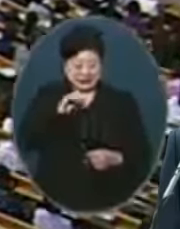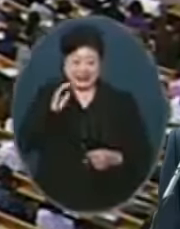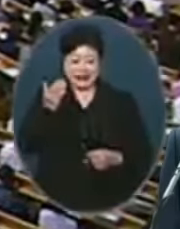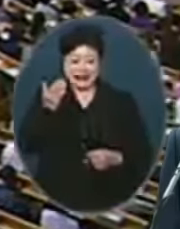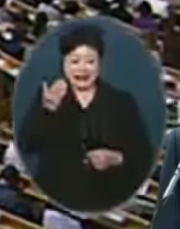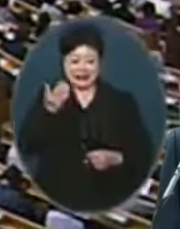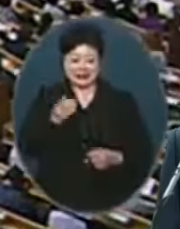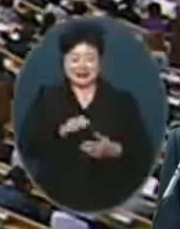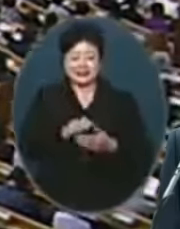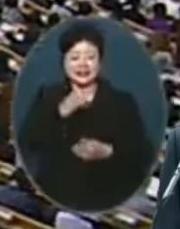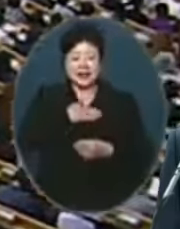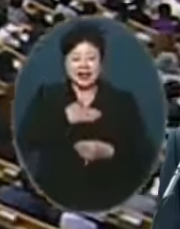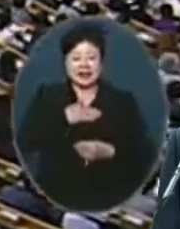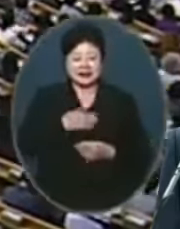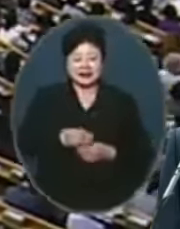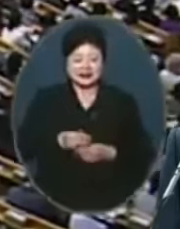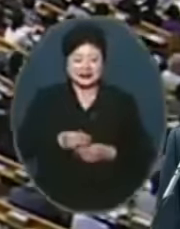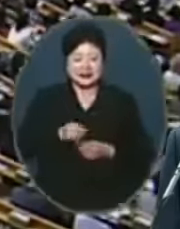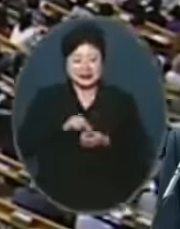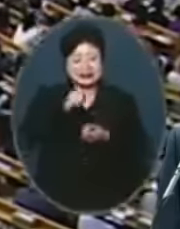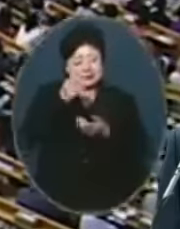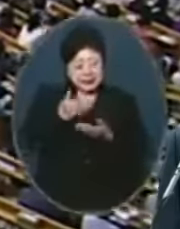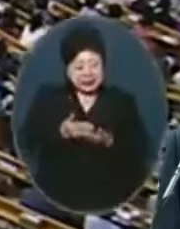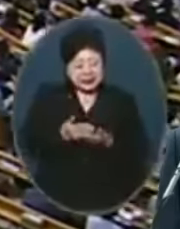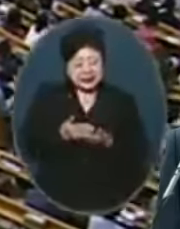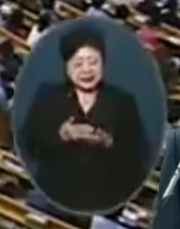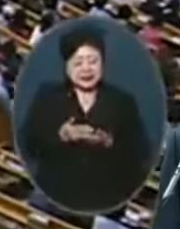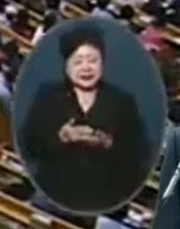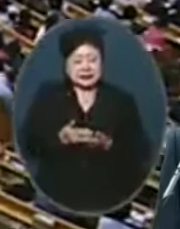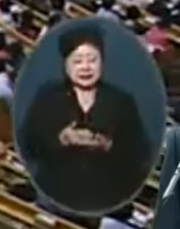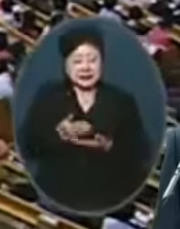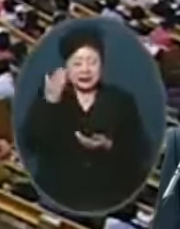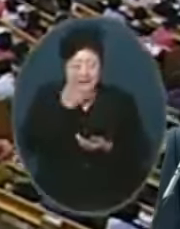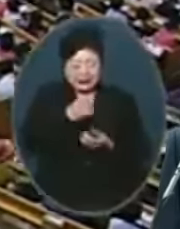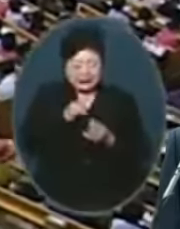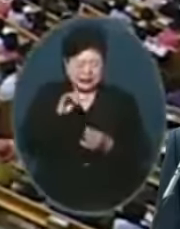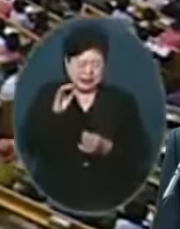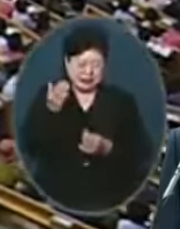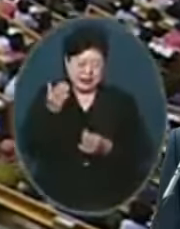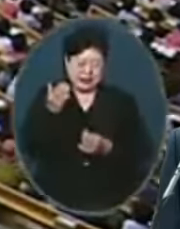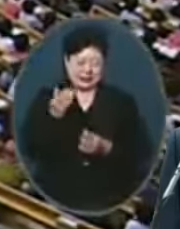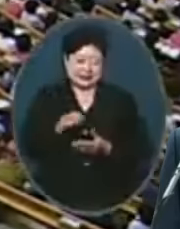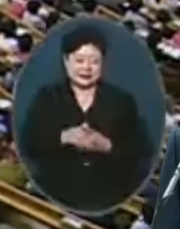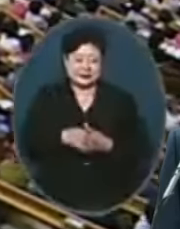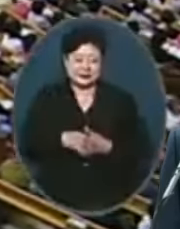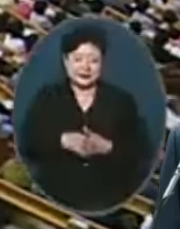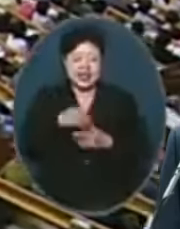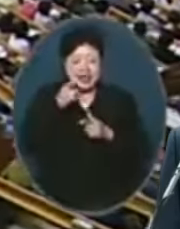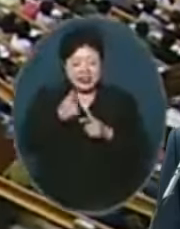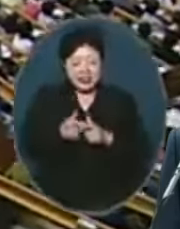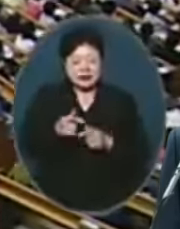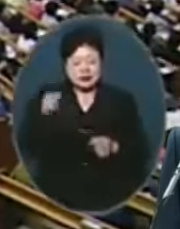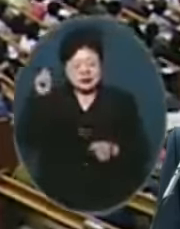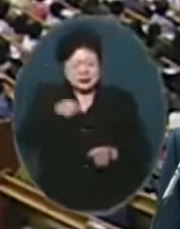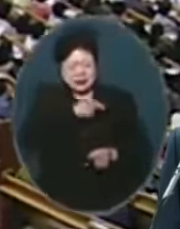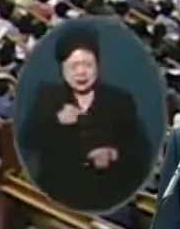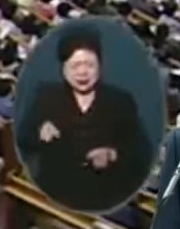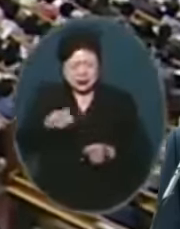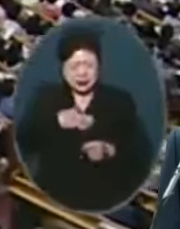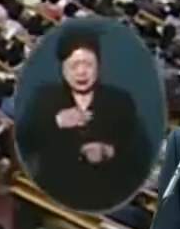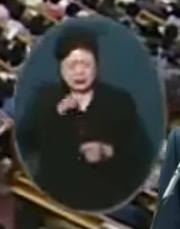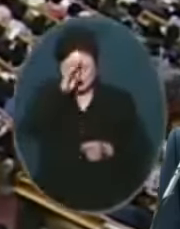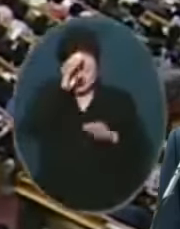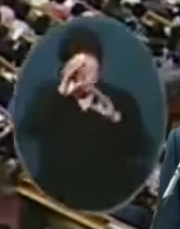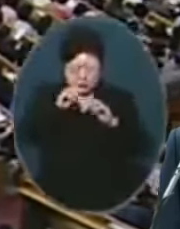되었다. 나는 씻음을 받아서 성결한 사람이 되었다. 예수님이 채찍에 맞으심으로